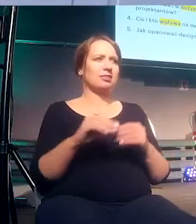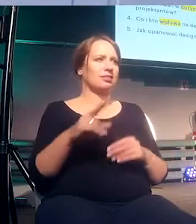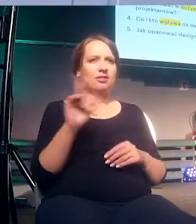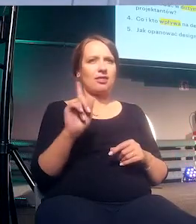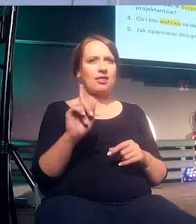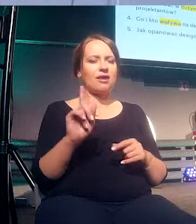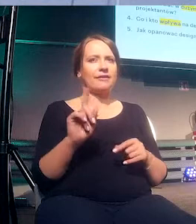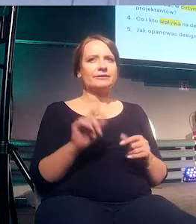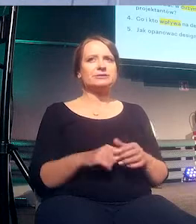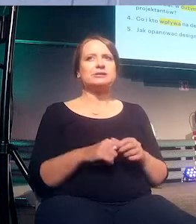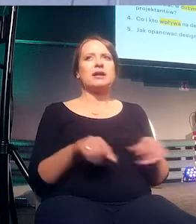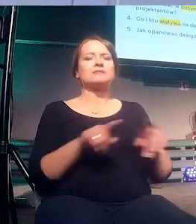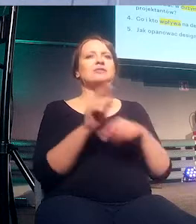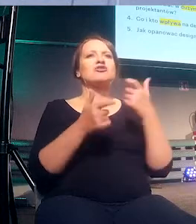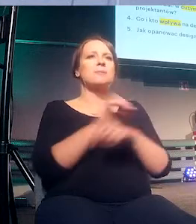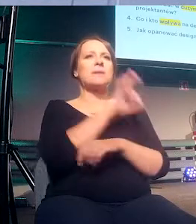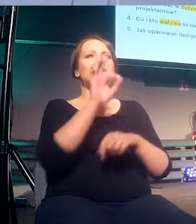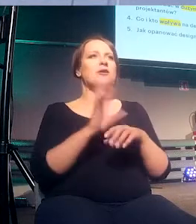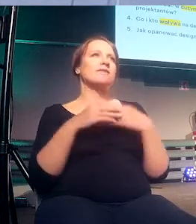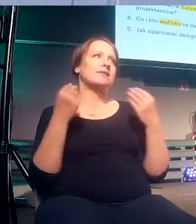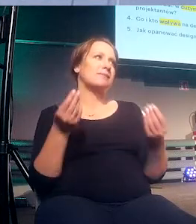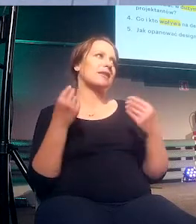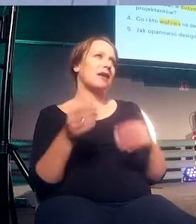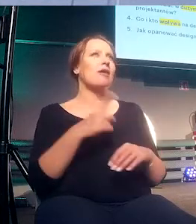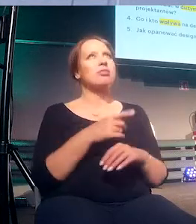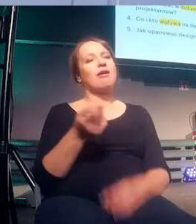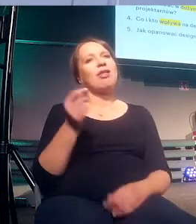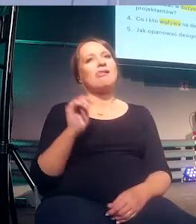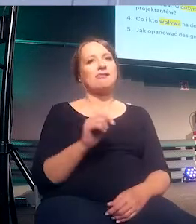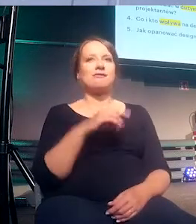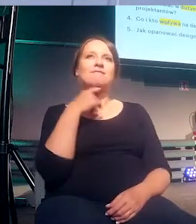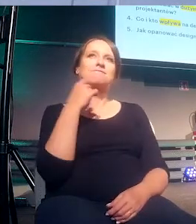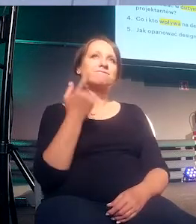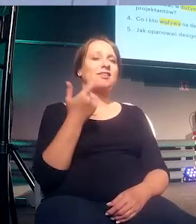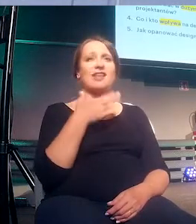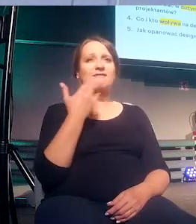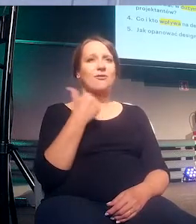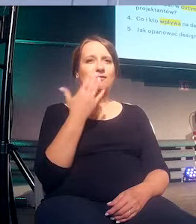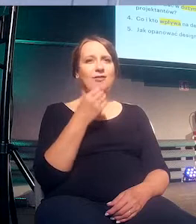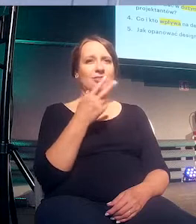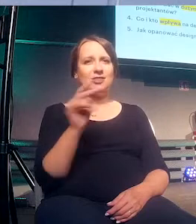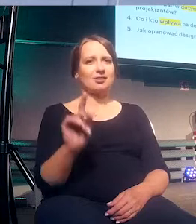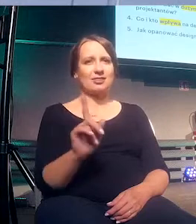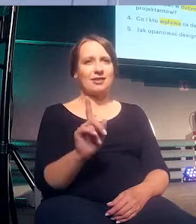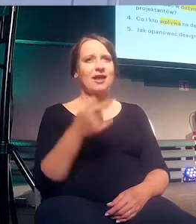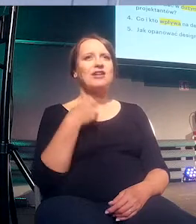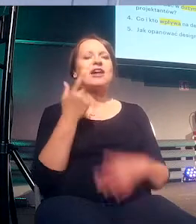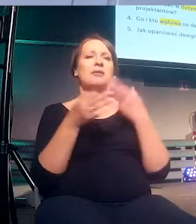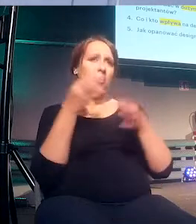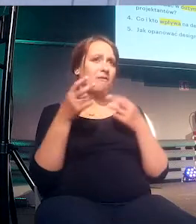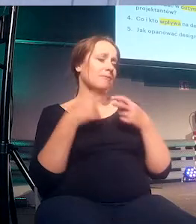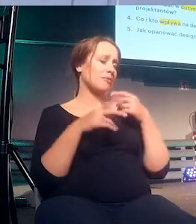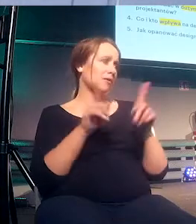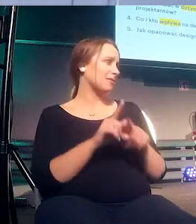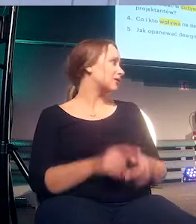Robienie wielkich projektów jest wspaniałe, jest to pestka, bo tak nie jest. Raczej będę opowiadać Wam o problemach i o